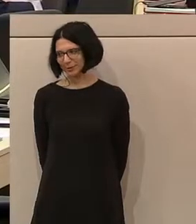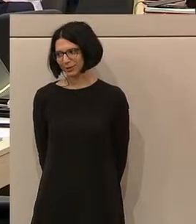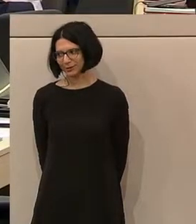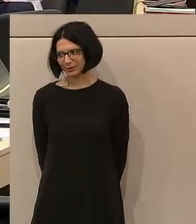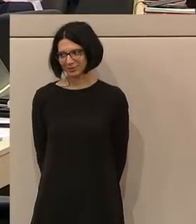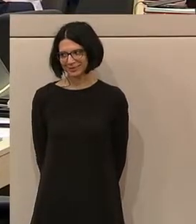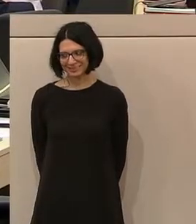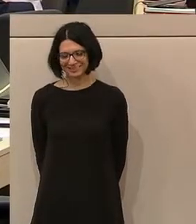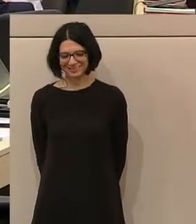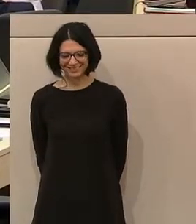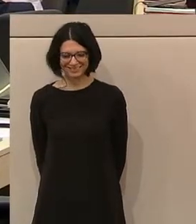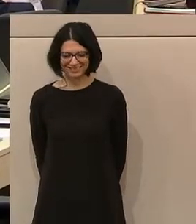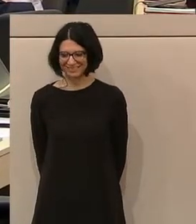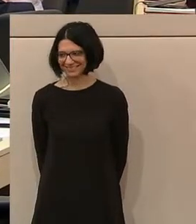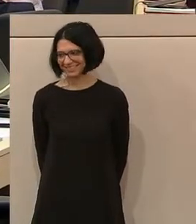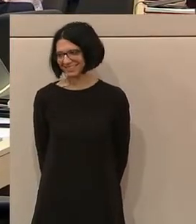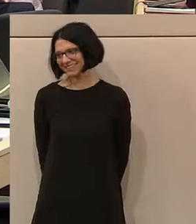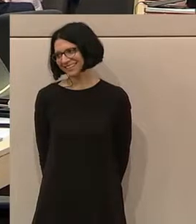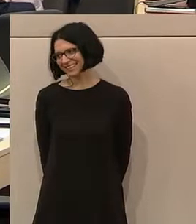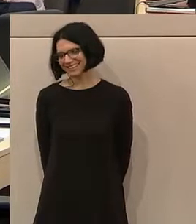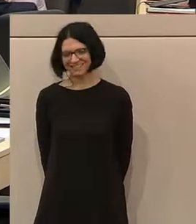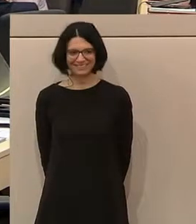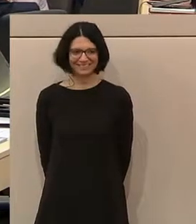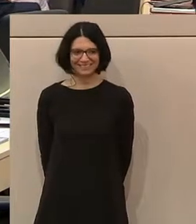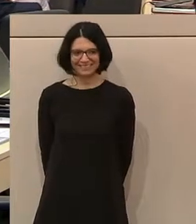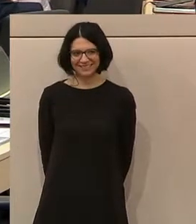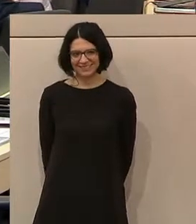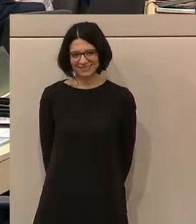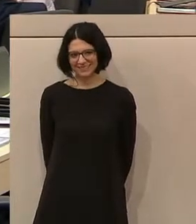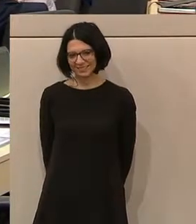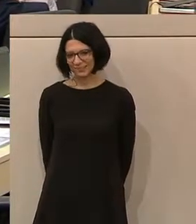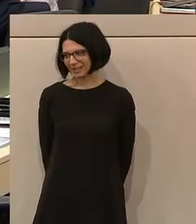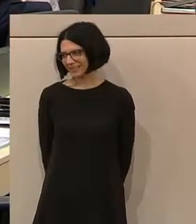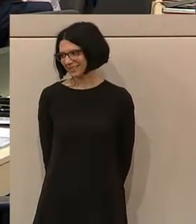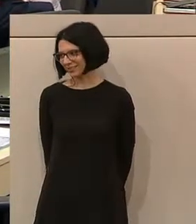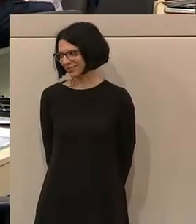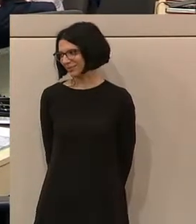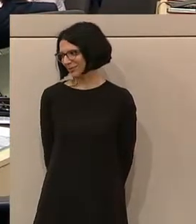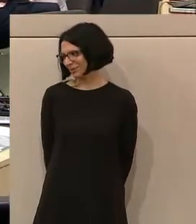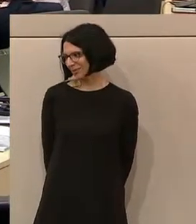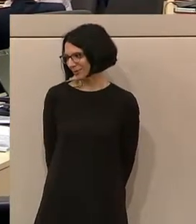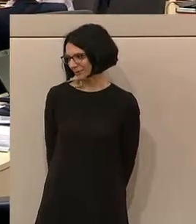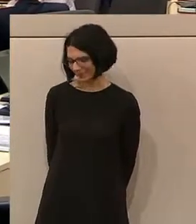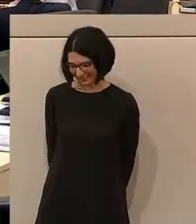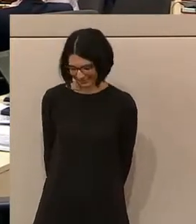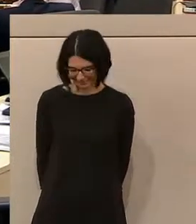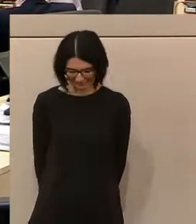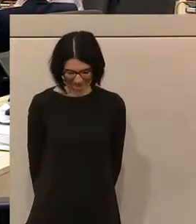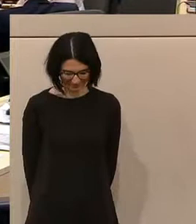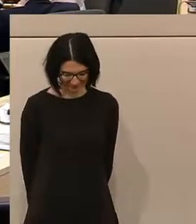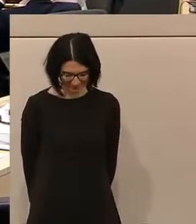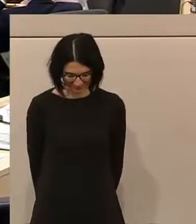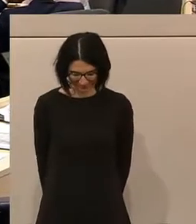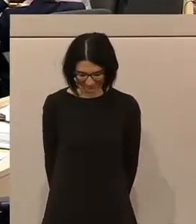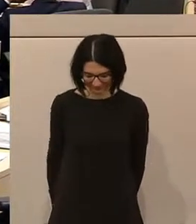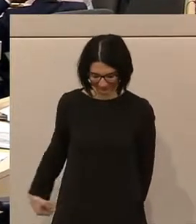das Fünfer-Debakel im Fach Mathematik im diesjährigen Matura-Jahrgang. Es habe Pannen gegeben, Schüler und Schülerinnen seien